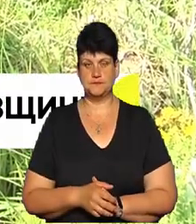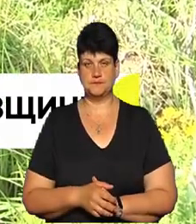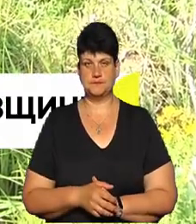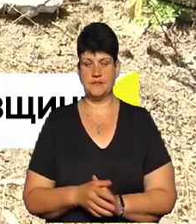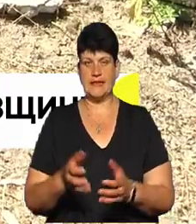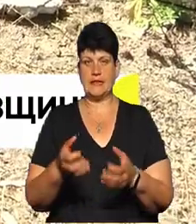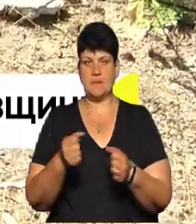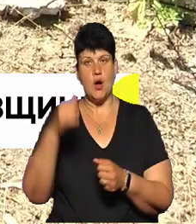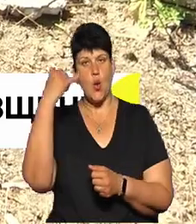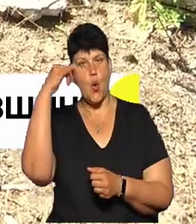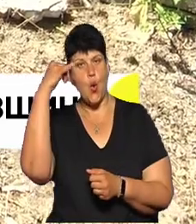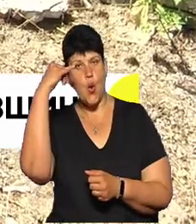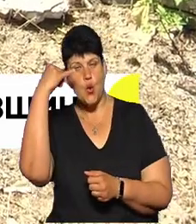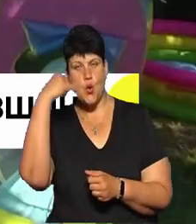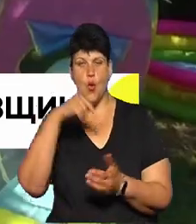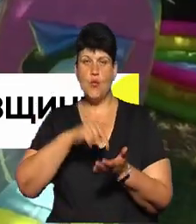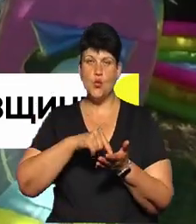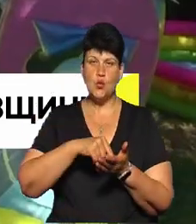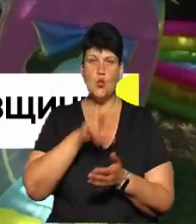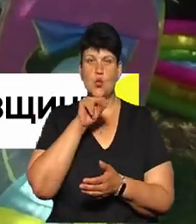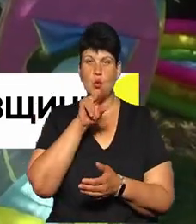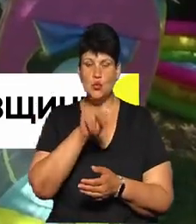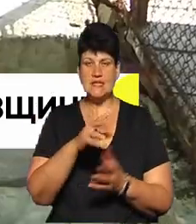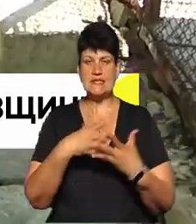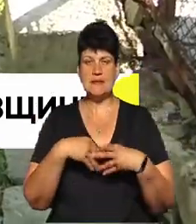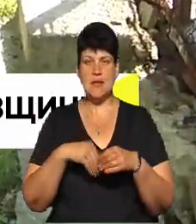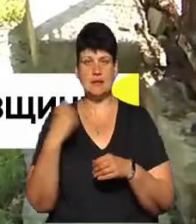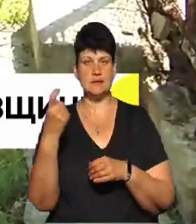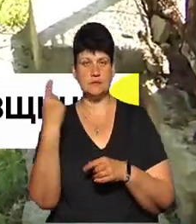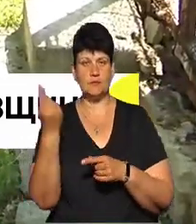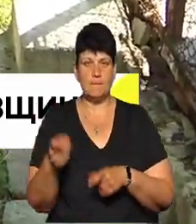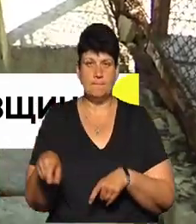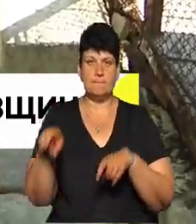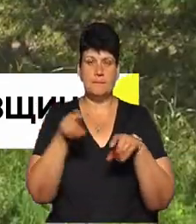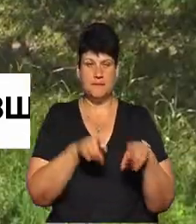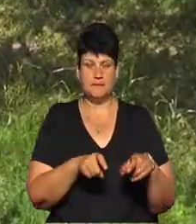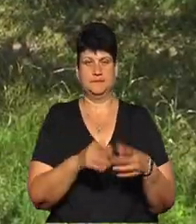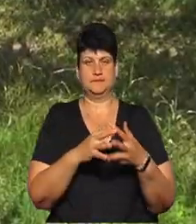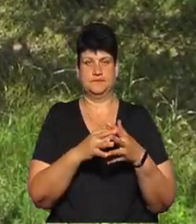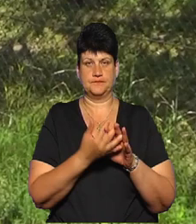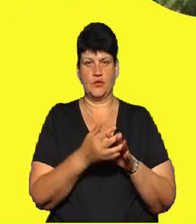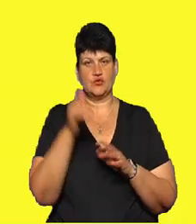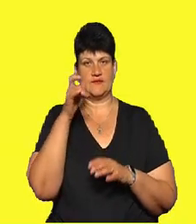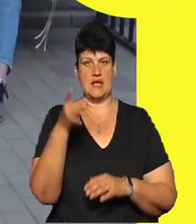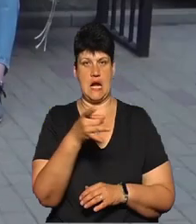Тримають корову, кури та гуси. Сім'я з Харківщини переселилася на хутір в Чортківському районі.